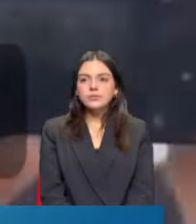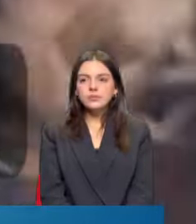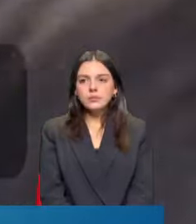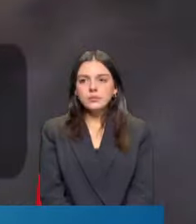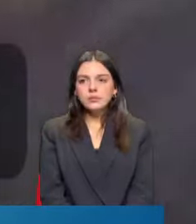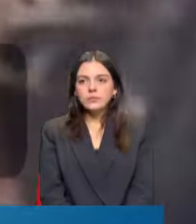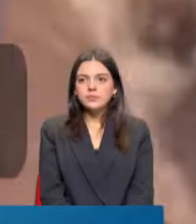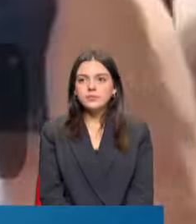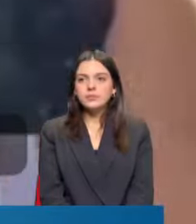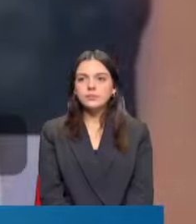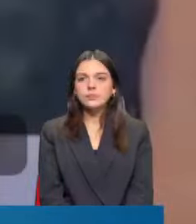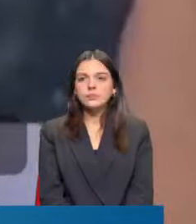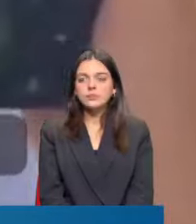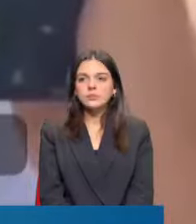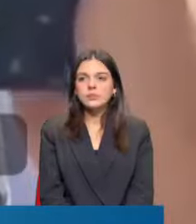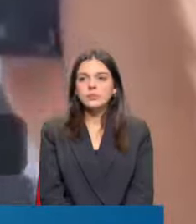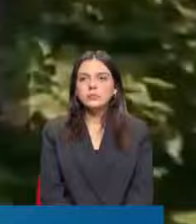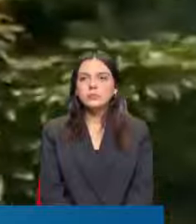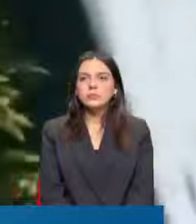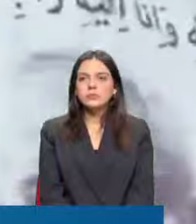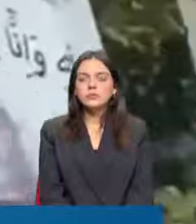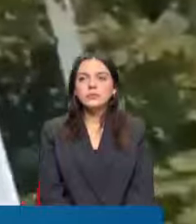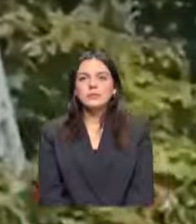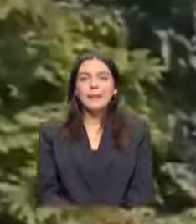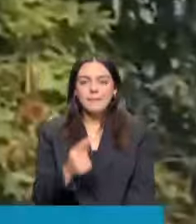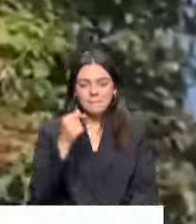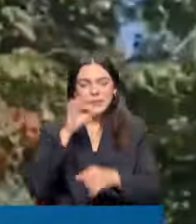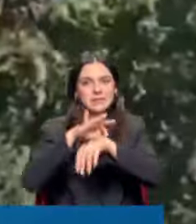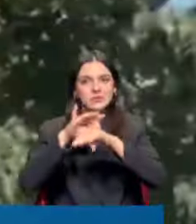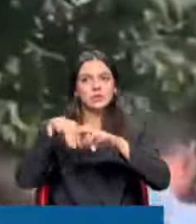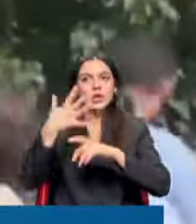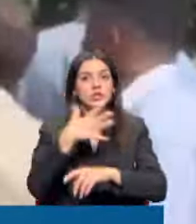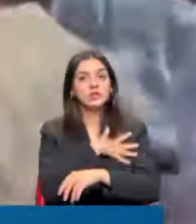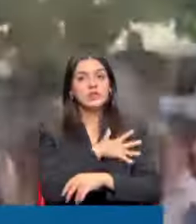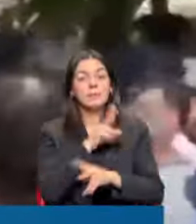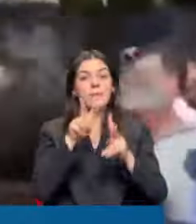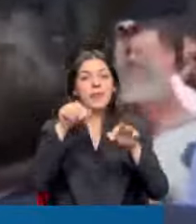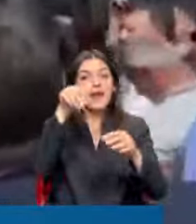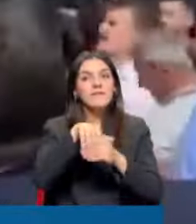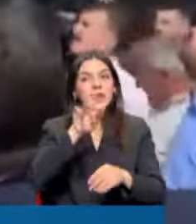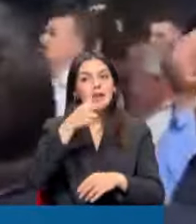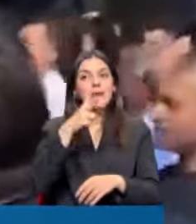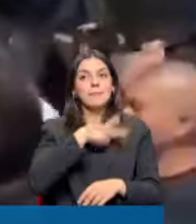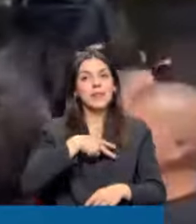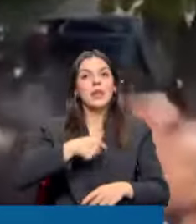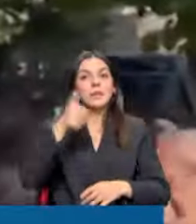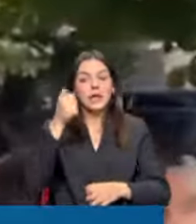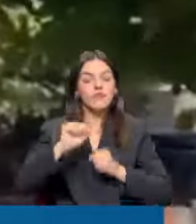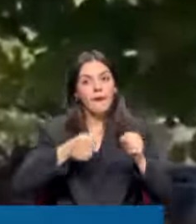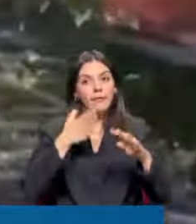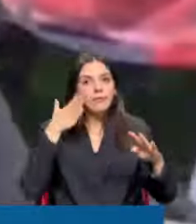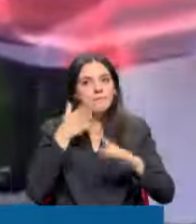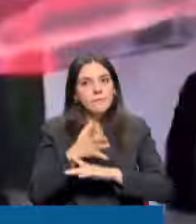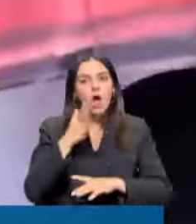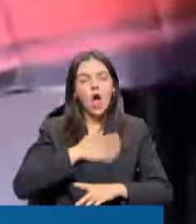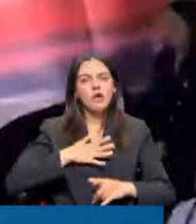Savaşı'nda saygısızlıktır. Milli mücadeleye saygısızlıktır. Bir süre sonra CHP'li milletvekilleri ve belediye başkanları harekete geçti. Önce Haniye'nin